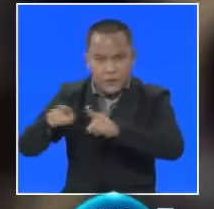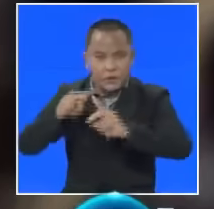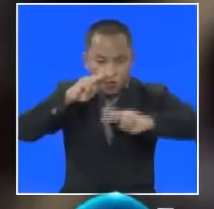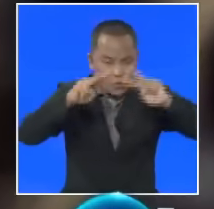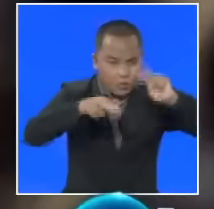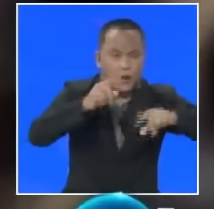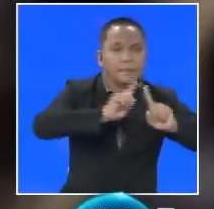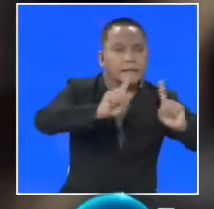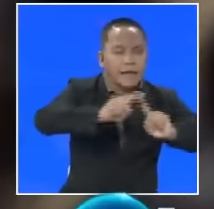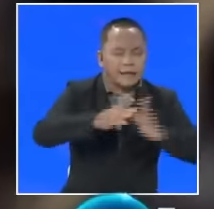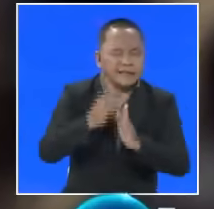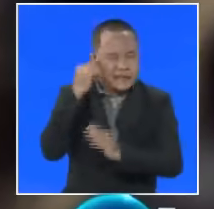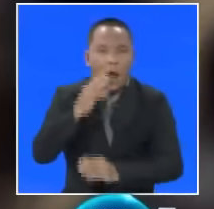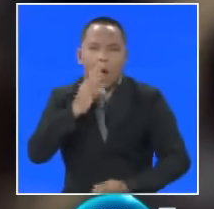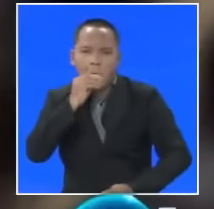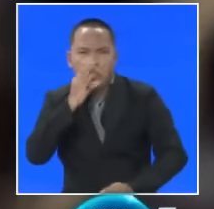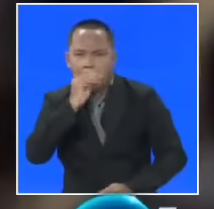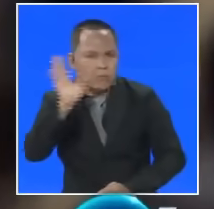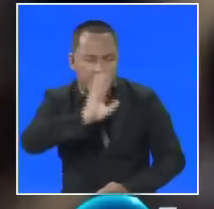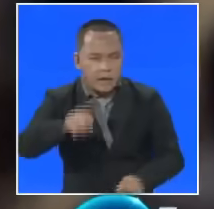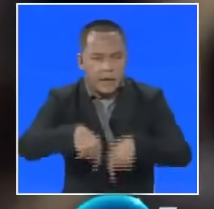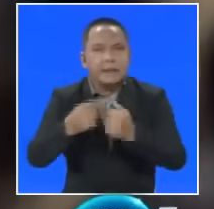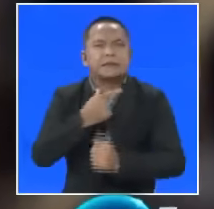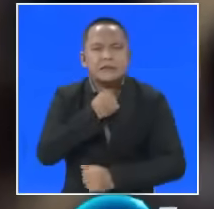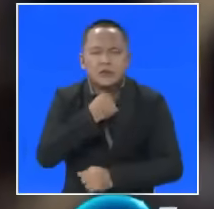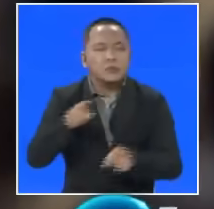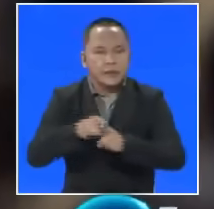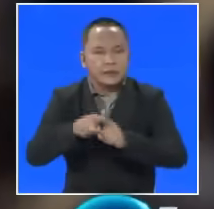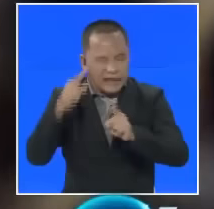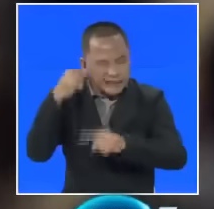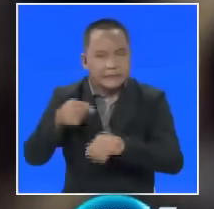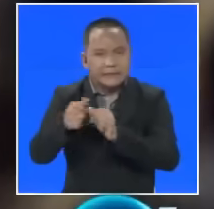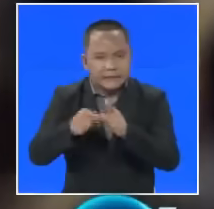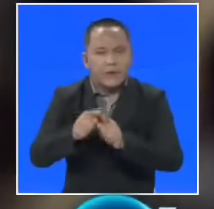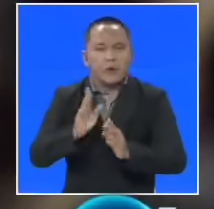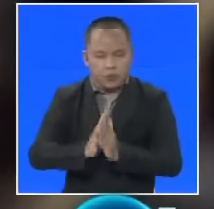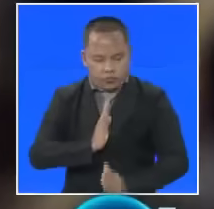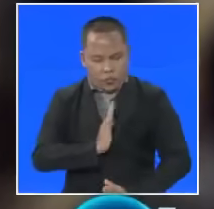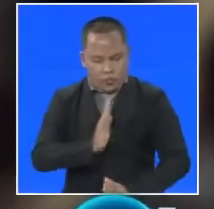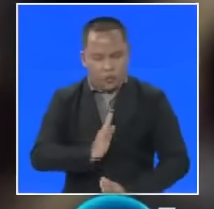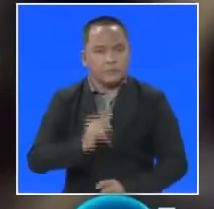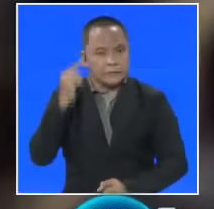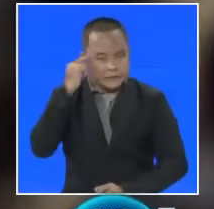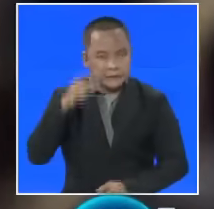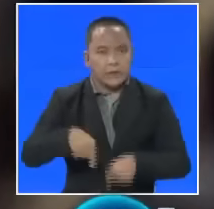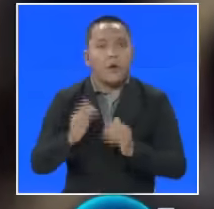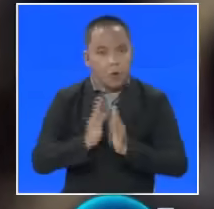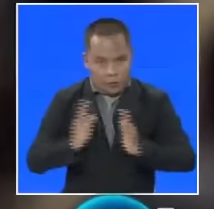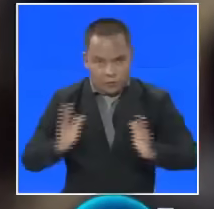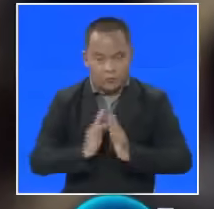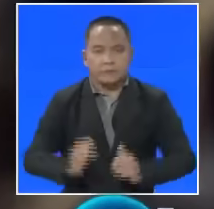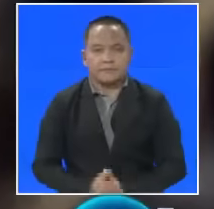จสอบคนอื่นอย่าดีแต่ปากเข้าใจว่าหลายคนหิวแต่ควรกินแบบมีจริยธรรมและมีจรรยาบรรณขอบคุณ